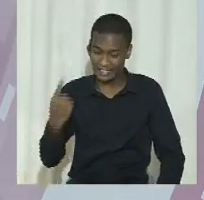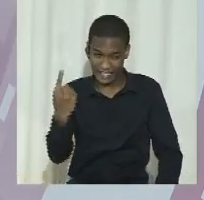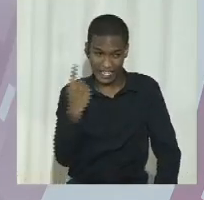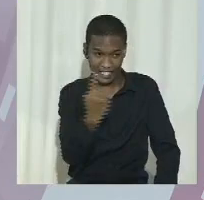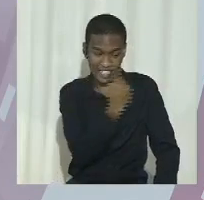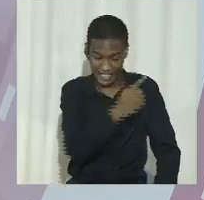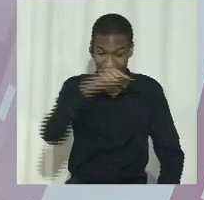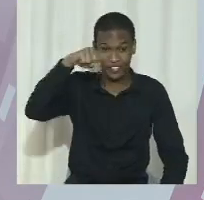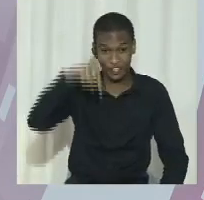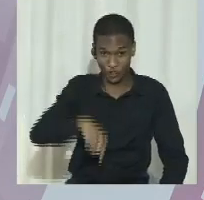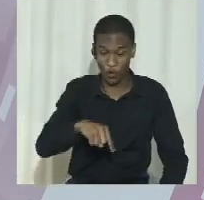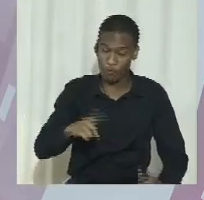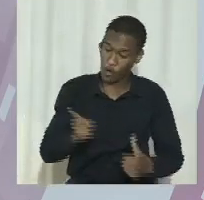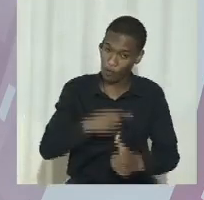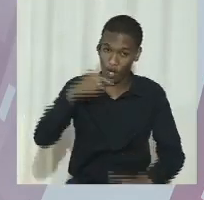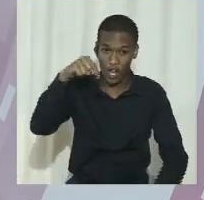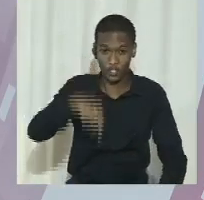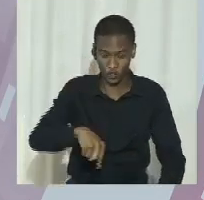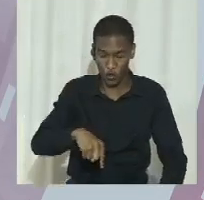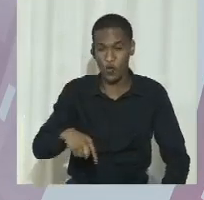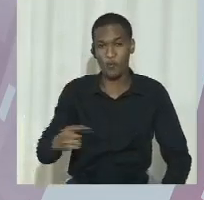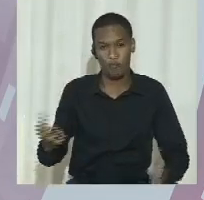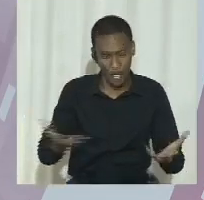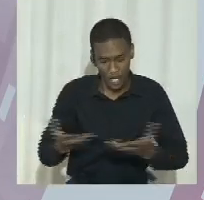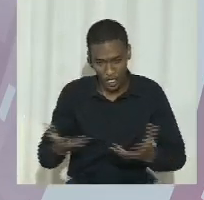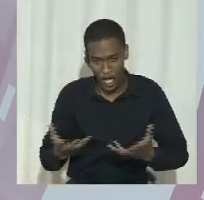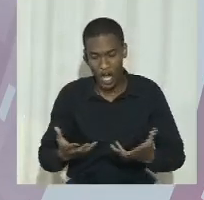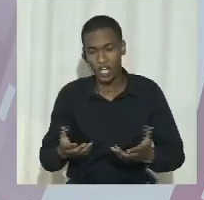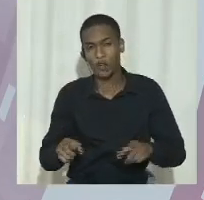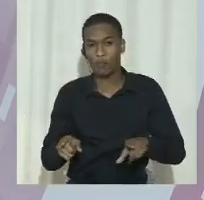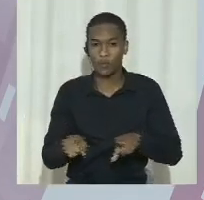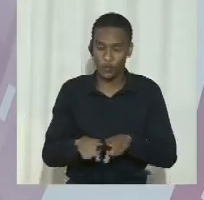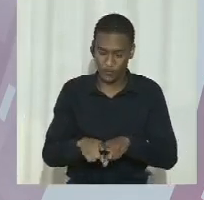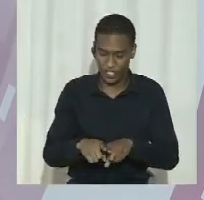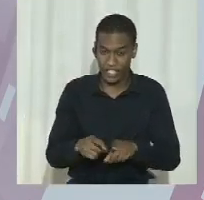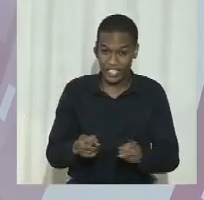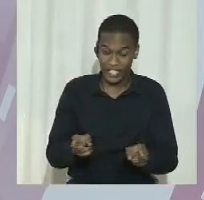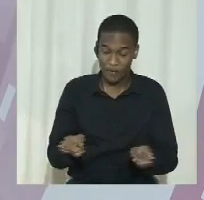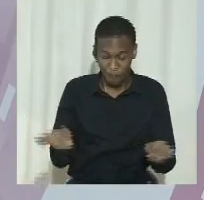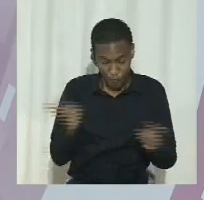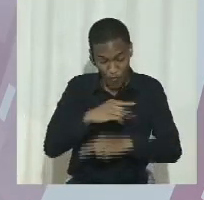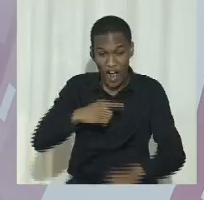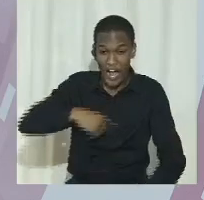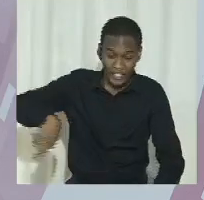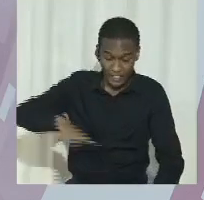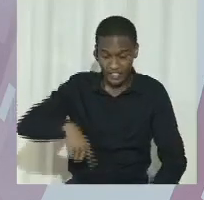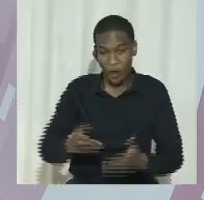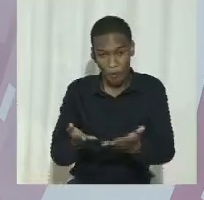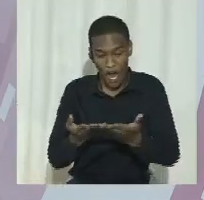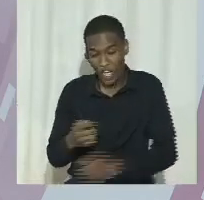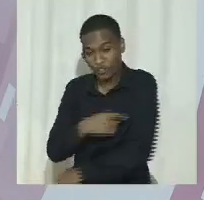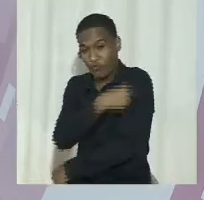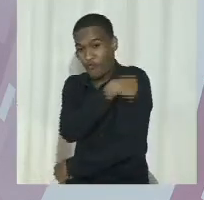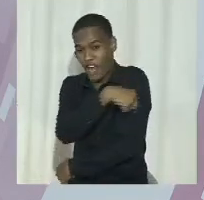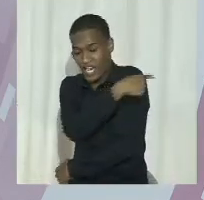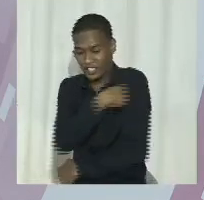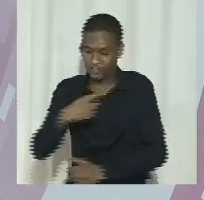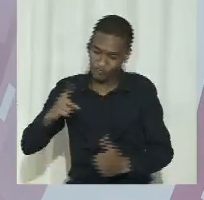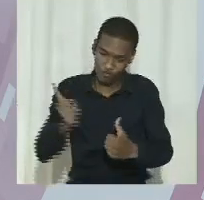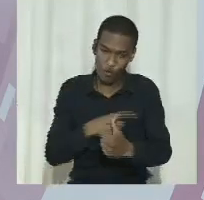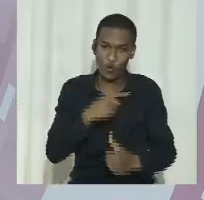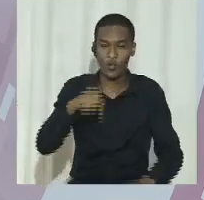zany ankehitriny a no efa miomana mba azahoantsika zany a ahazo an'izany vaksiny zany a